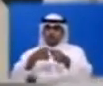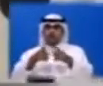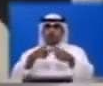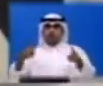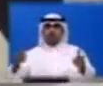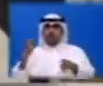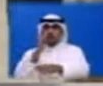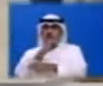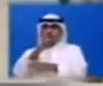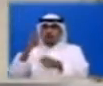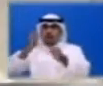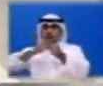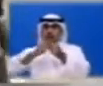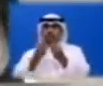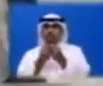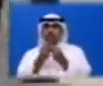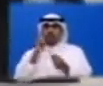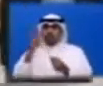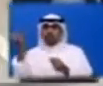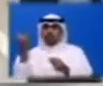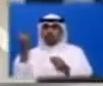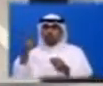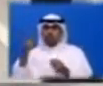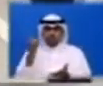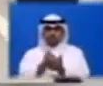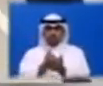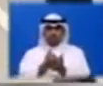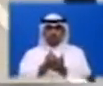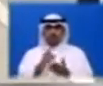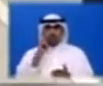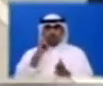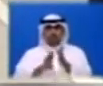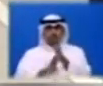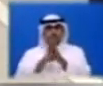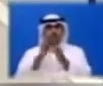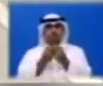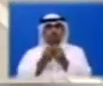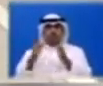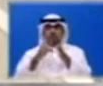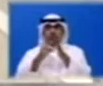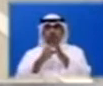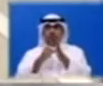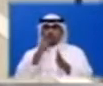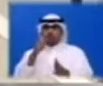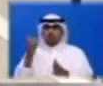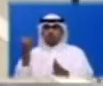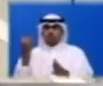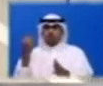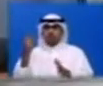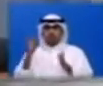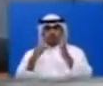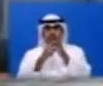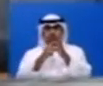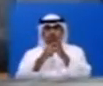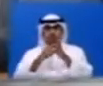بهدف ترسيخ اسس الدستور والتاكيد على استمراريته تحت عنوان الدستور